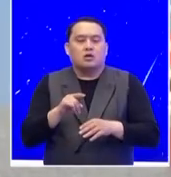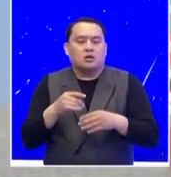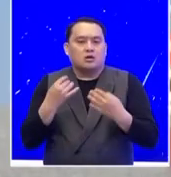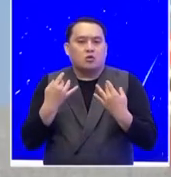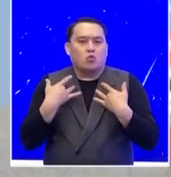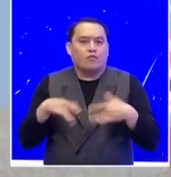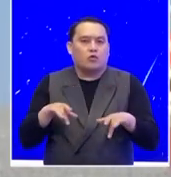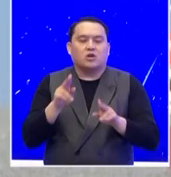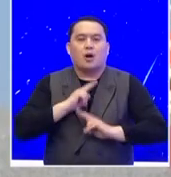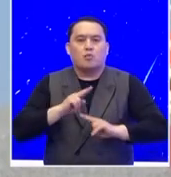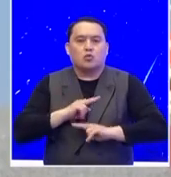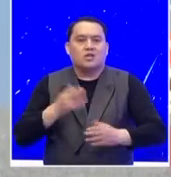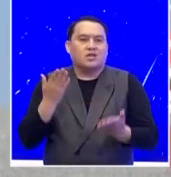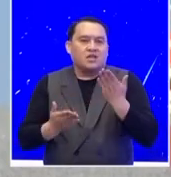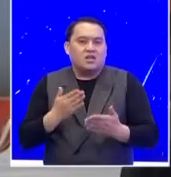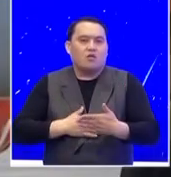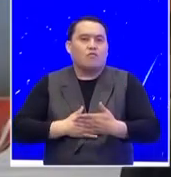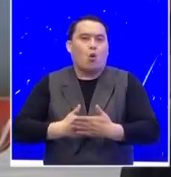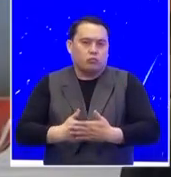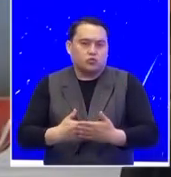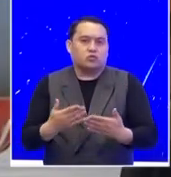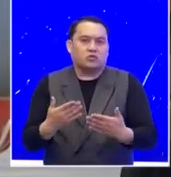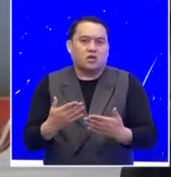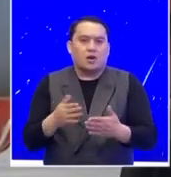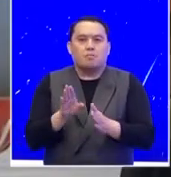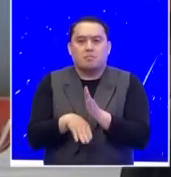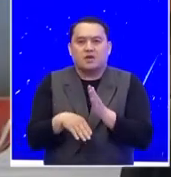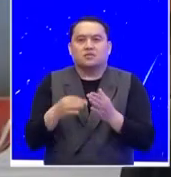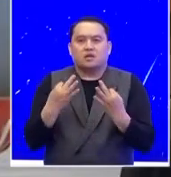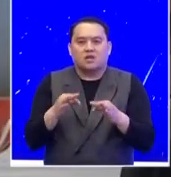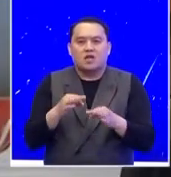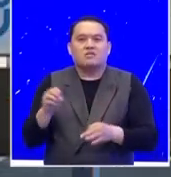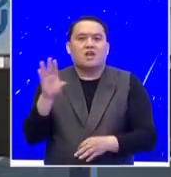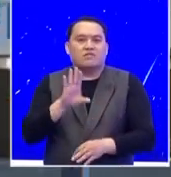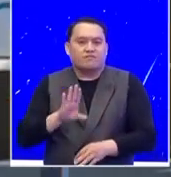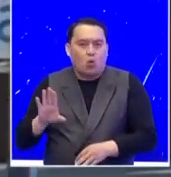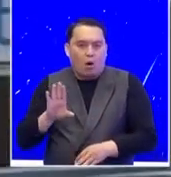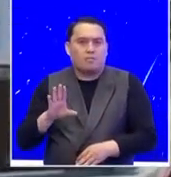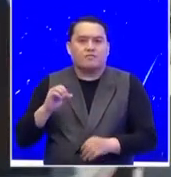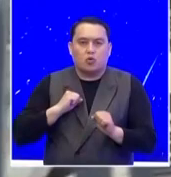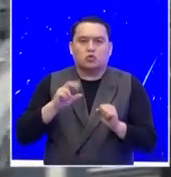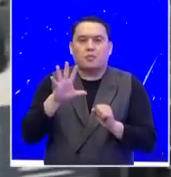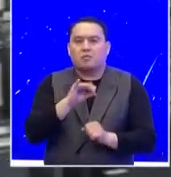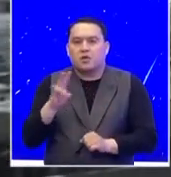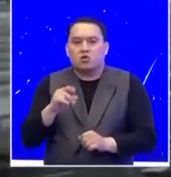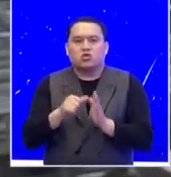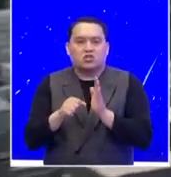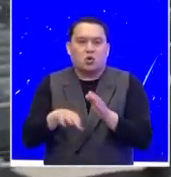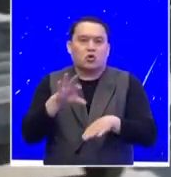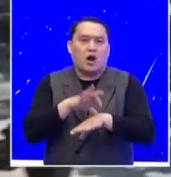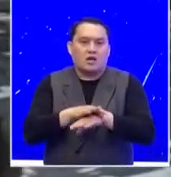либо вынуждены находиться в отпуске без содержания. В Европе кризис затронет 5 600 000 рабочих мест,